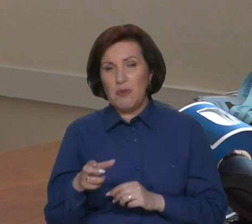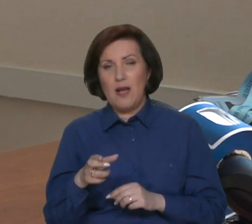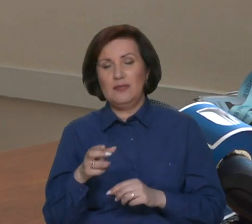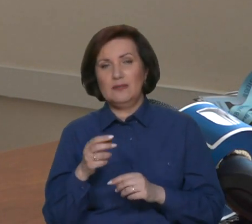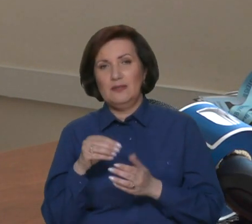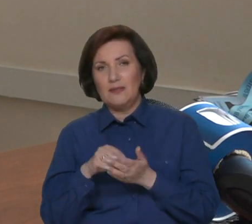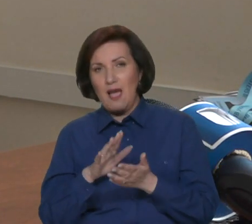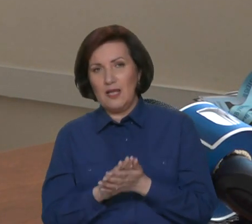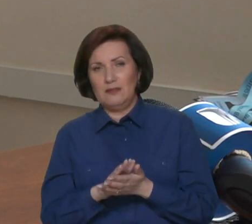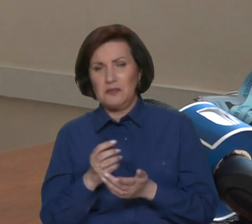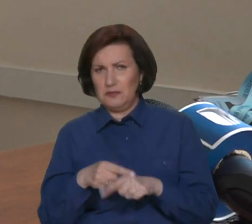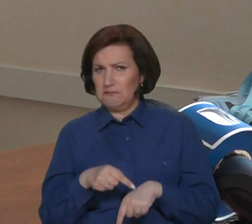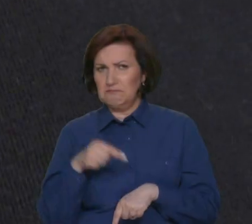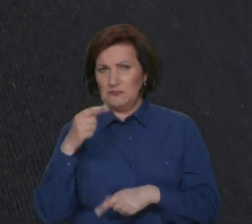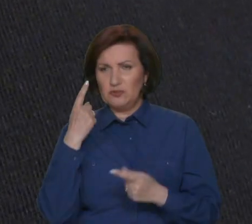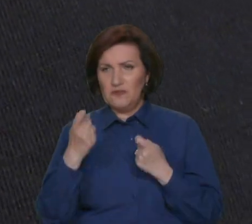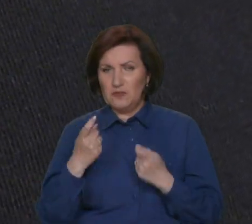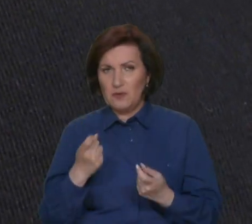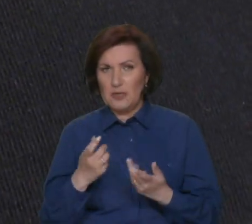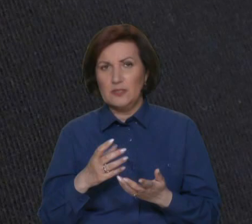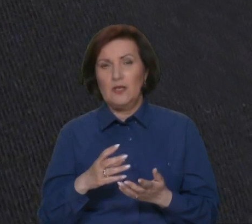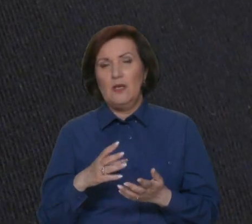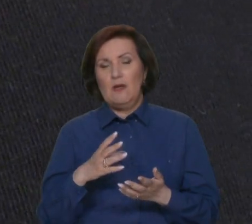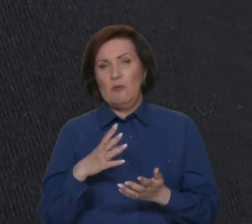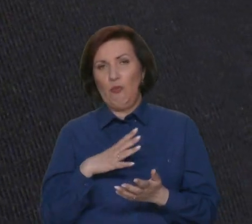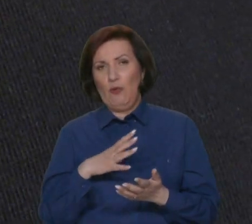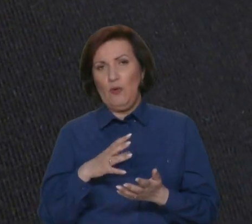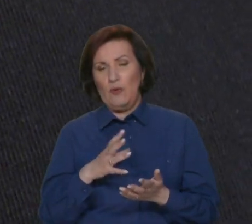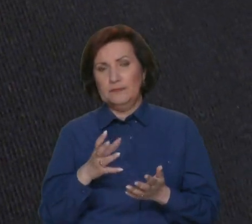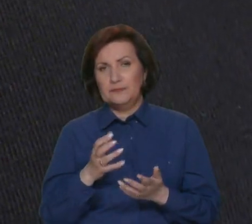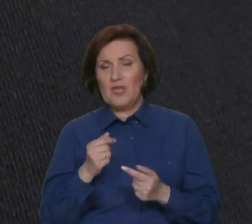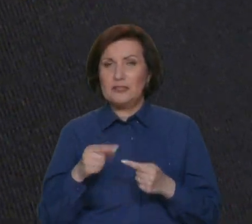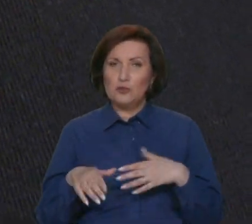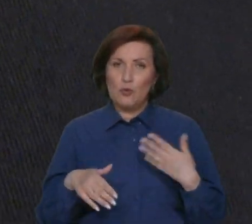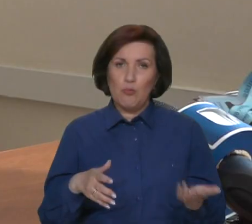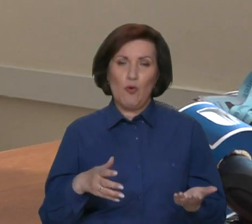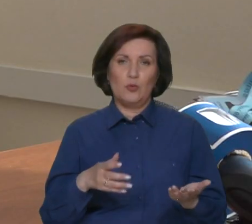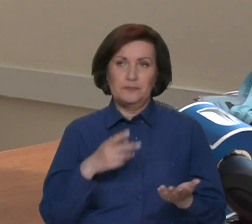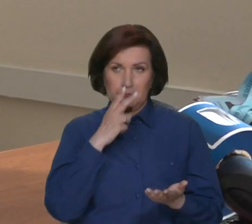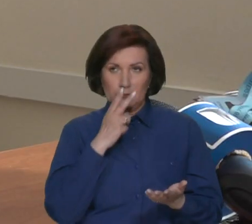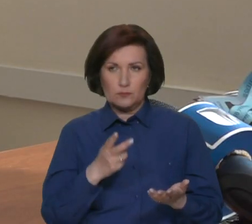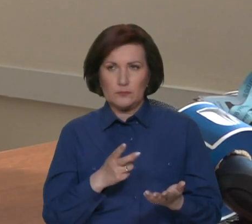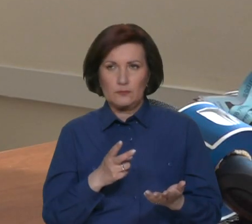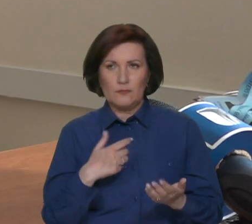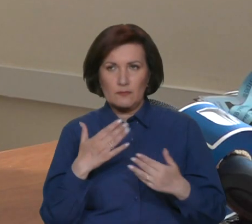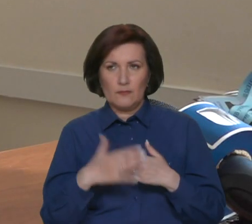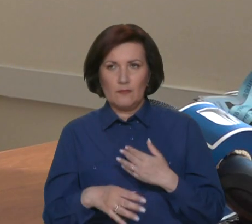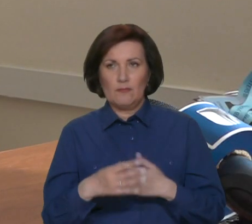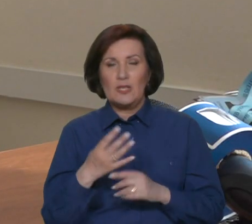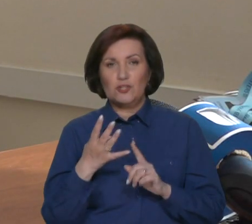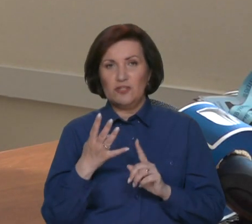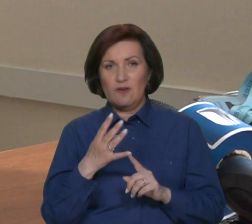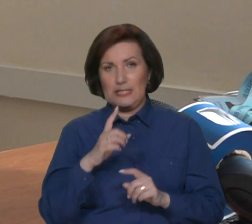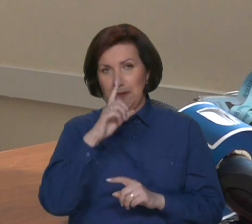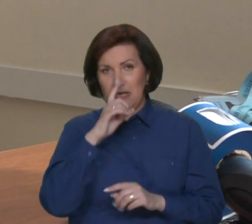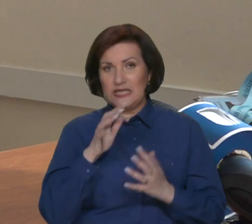сайтів, дуже чутлива інформація, воно було в паблік викинуто. А з іншого боку, ви ж дивіться, ми вже 4-4